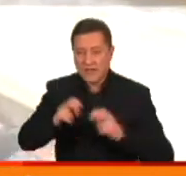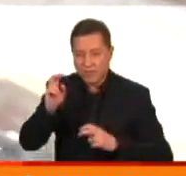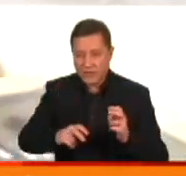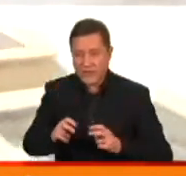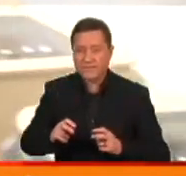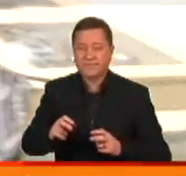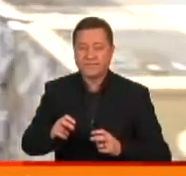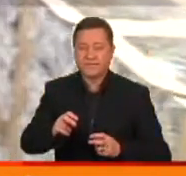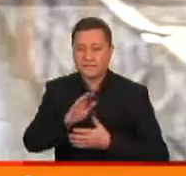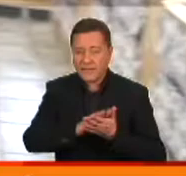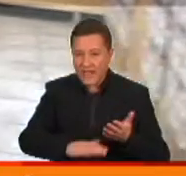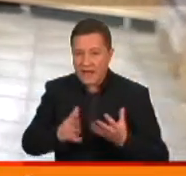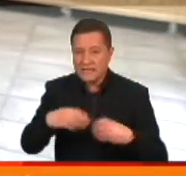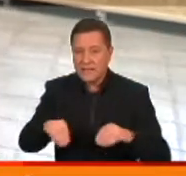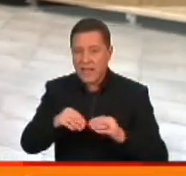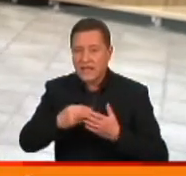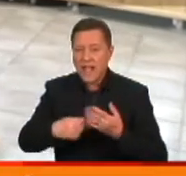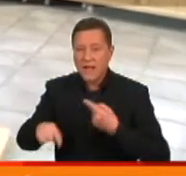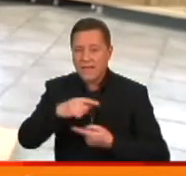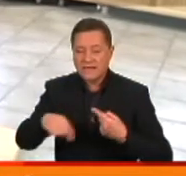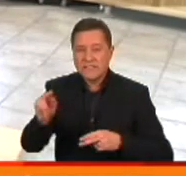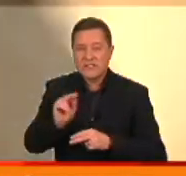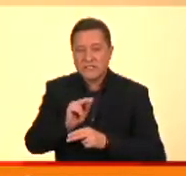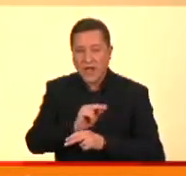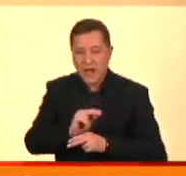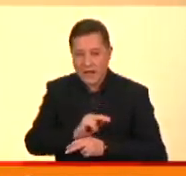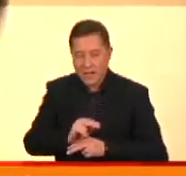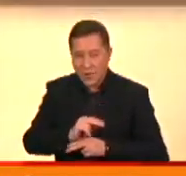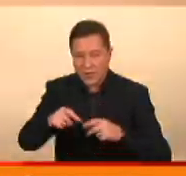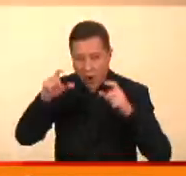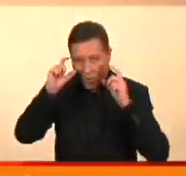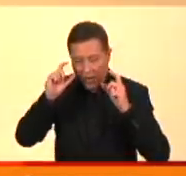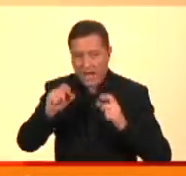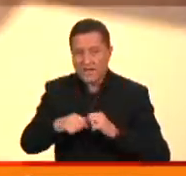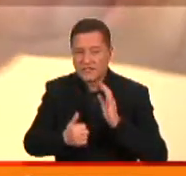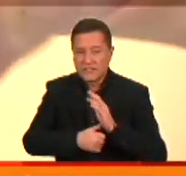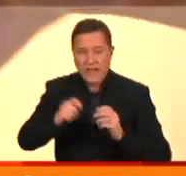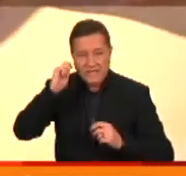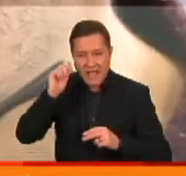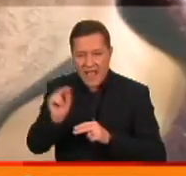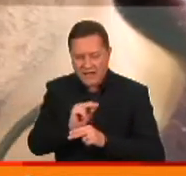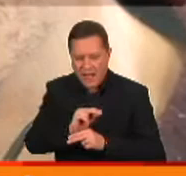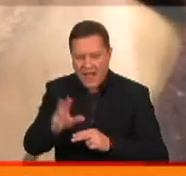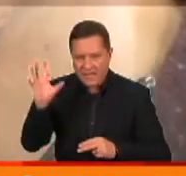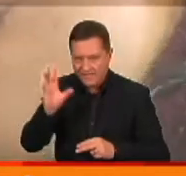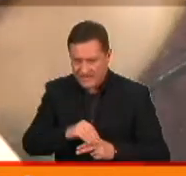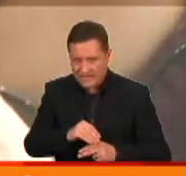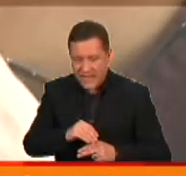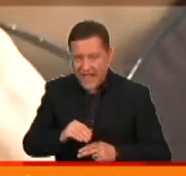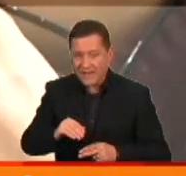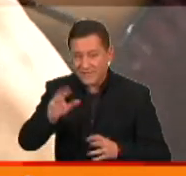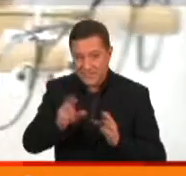у нас. Далі почався сімейний бізнес – оптика та ремонт окулярів. З 16-ти Максим лагодив в окулярах усе. І чим